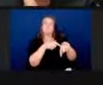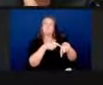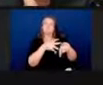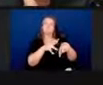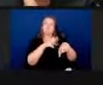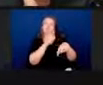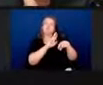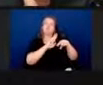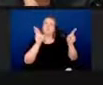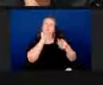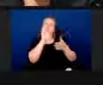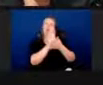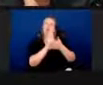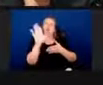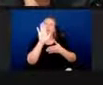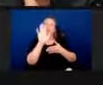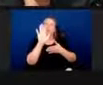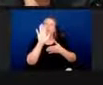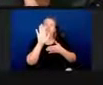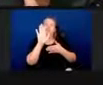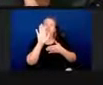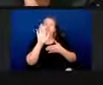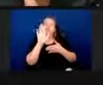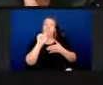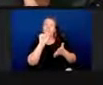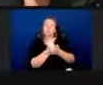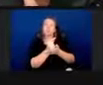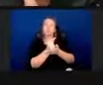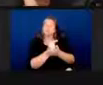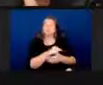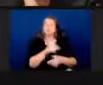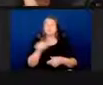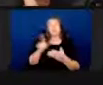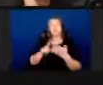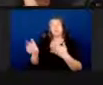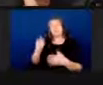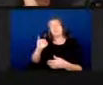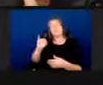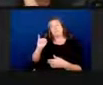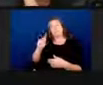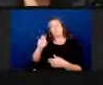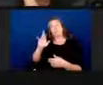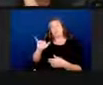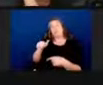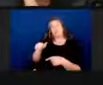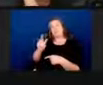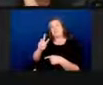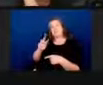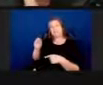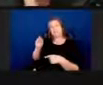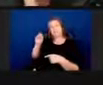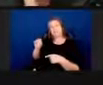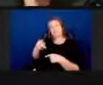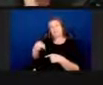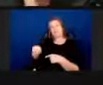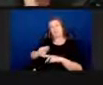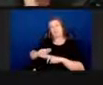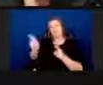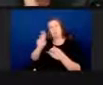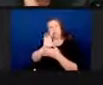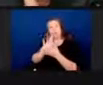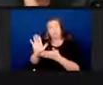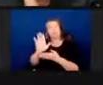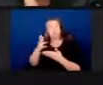2022 ونود أن نهنئهم طبعا وهنالك طبعا الأقلية